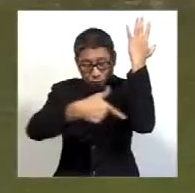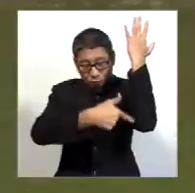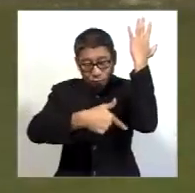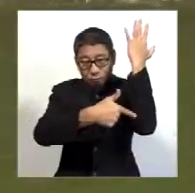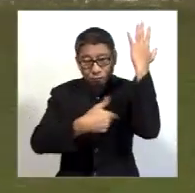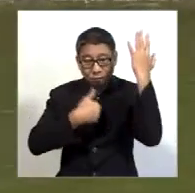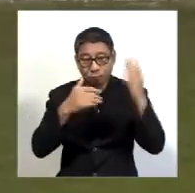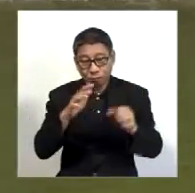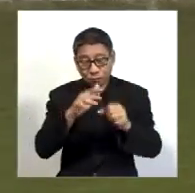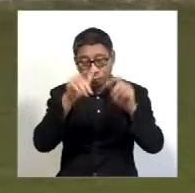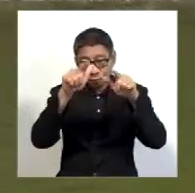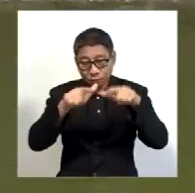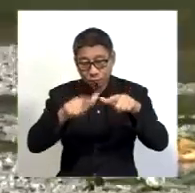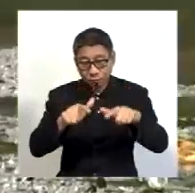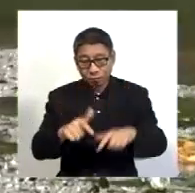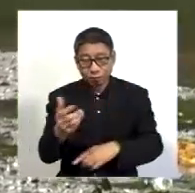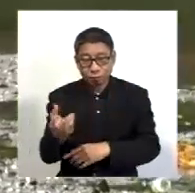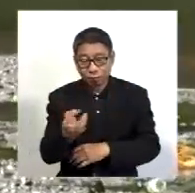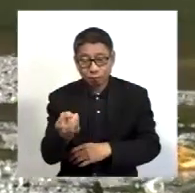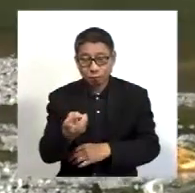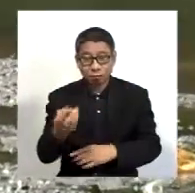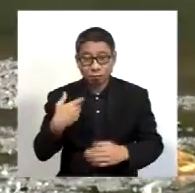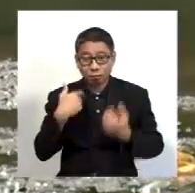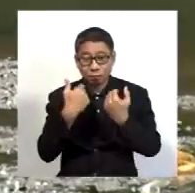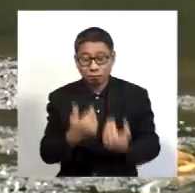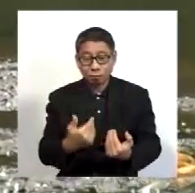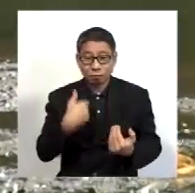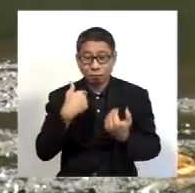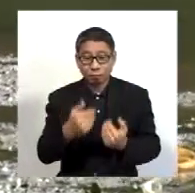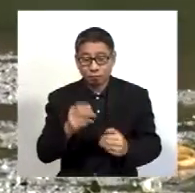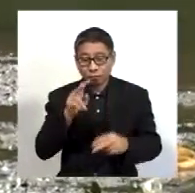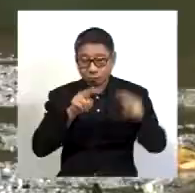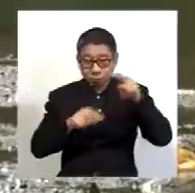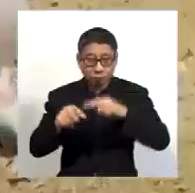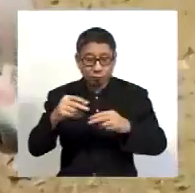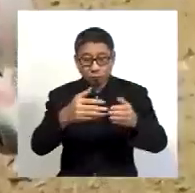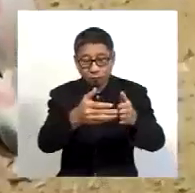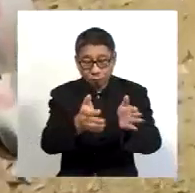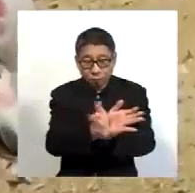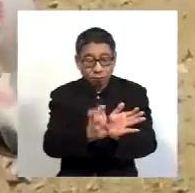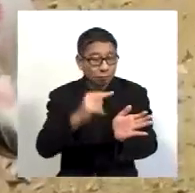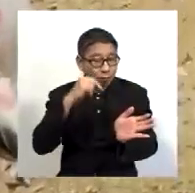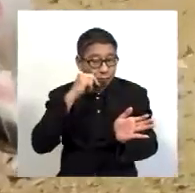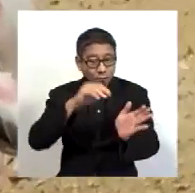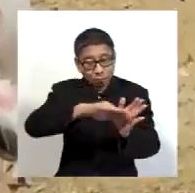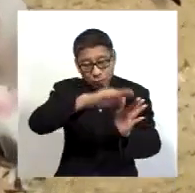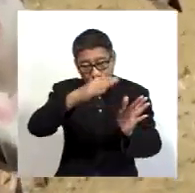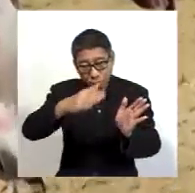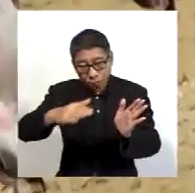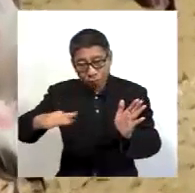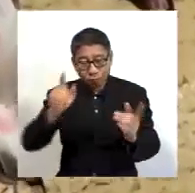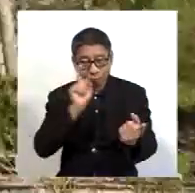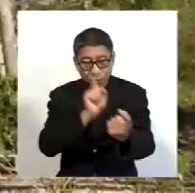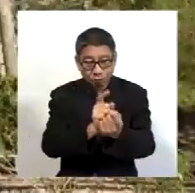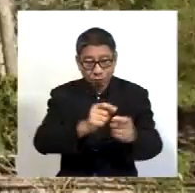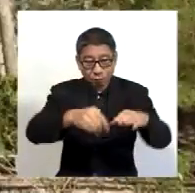จะต้องลดปริมาณลงบ้างเล็กน้อยนอกจากนี้ยังได้ทำการออกสำรวจแหล่งน้ำบนภูเขาด้วยซึ่งก็เจอแหล่งน้ำบางส่วนที่เป็น